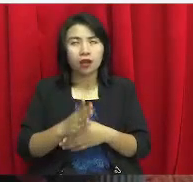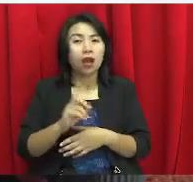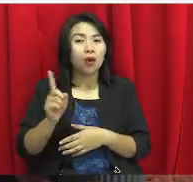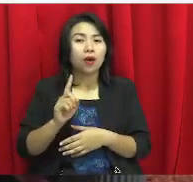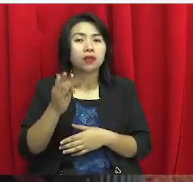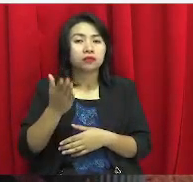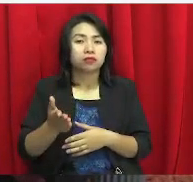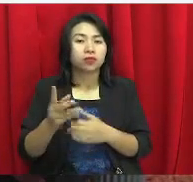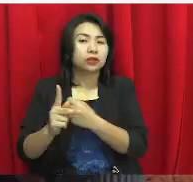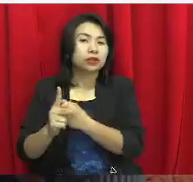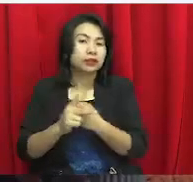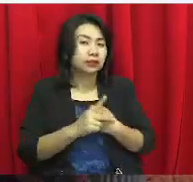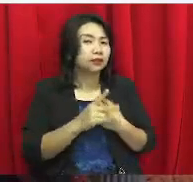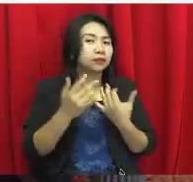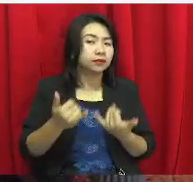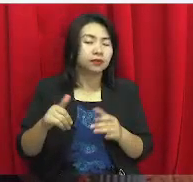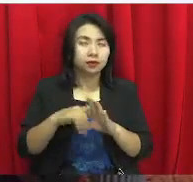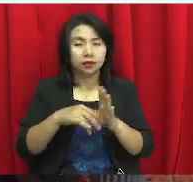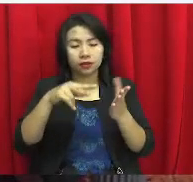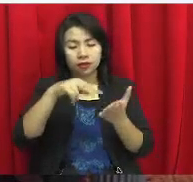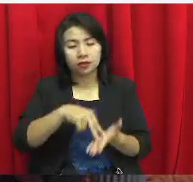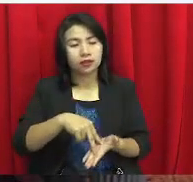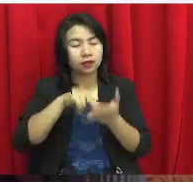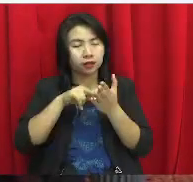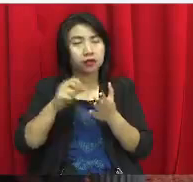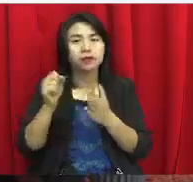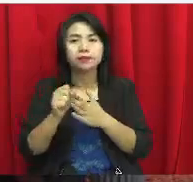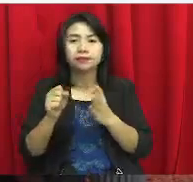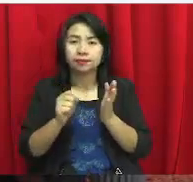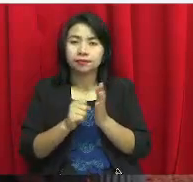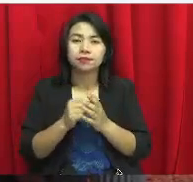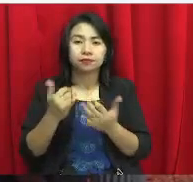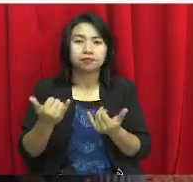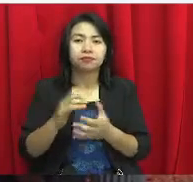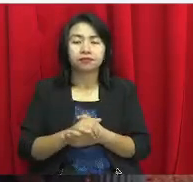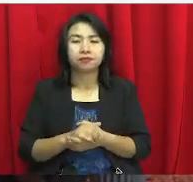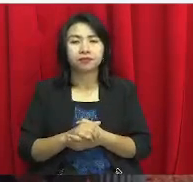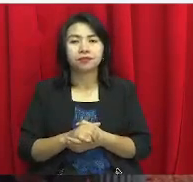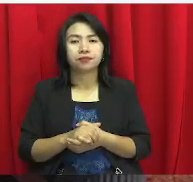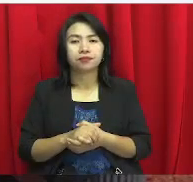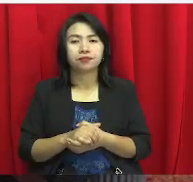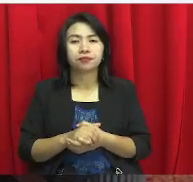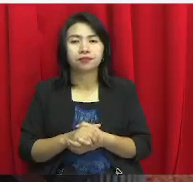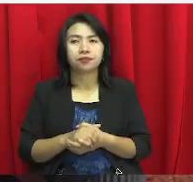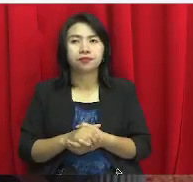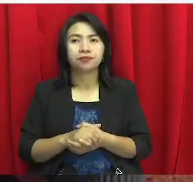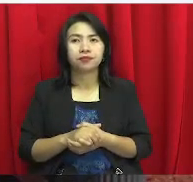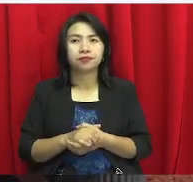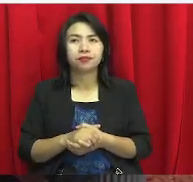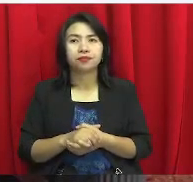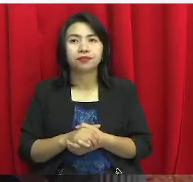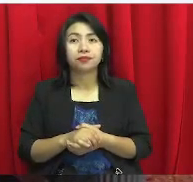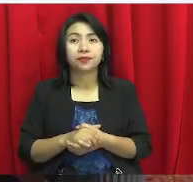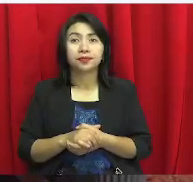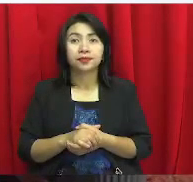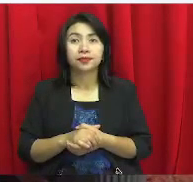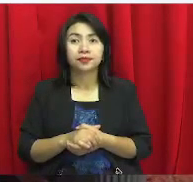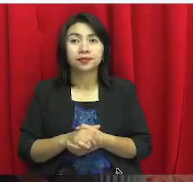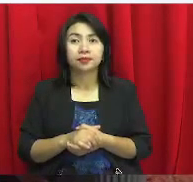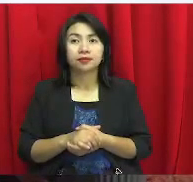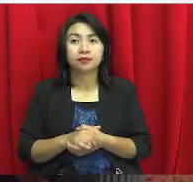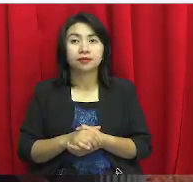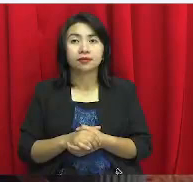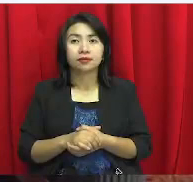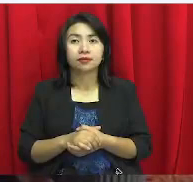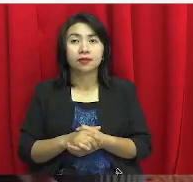pa pagdating sa standard? Yeah. Ano pa ang iingatan mo pagdating sa standard? Ano pang ipapasamuhay mo? Kaya nga mga kapatid,